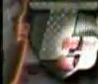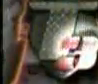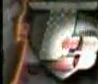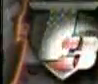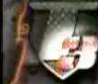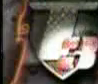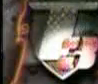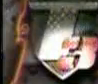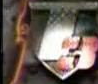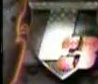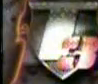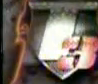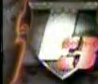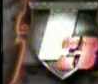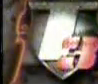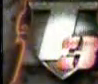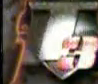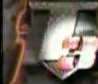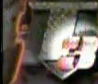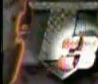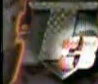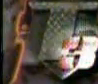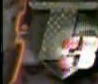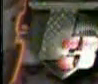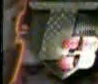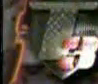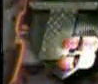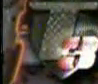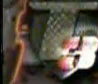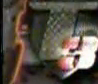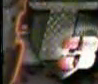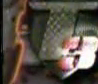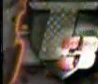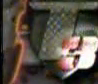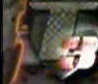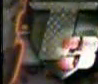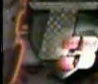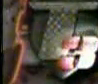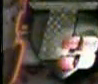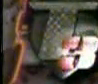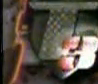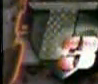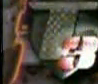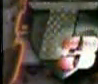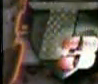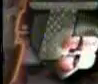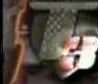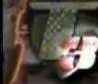Ang kakapal ng mga mukha ng mga MDA na yan, dapat yan, sipakin sa servisyo.